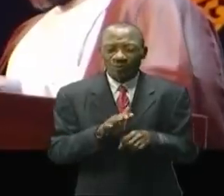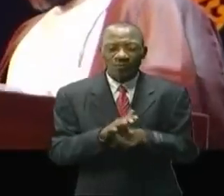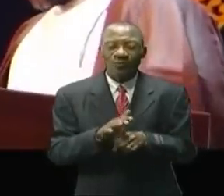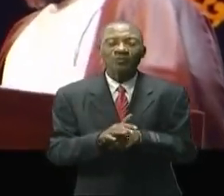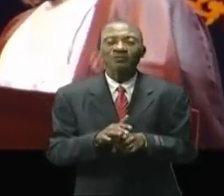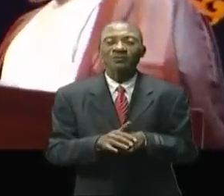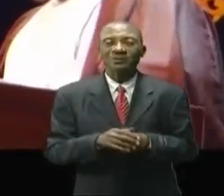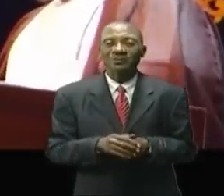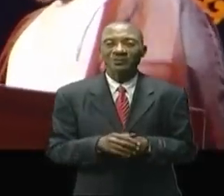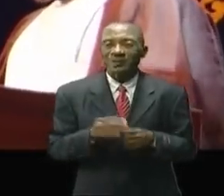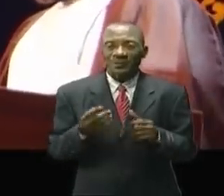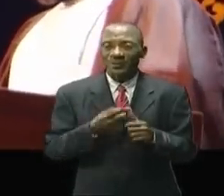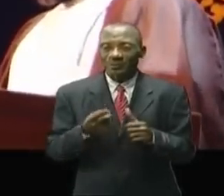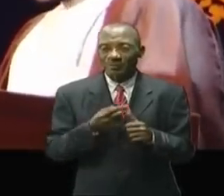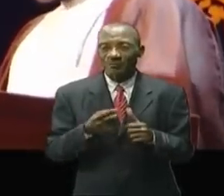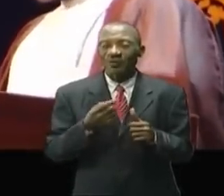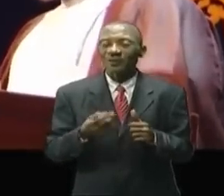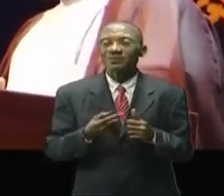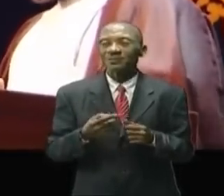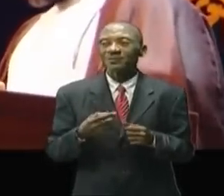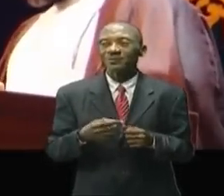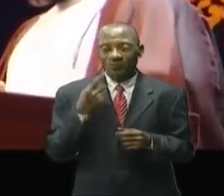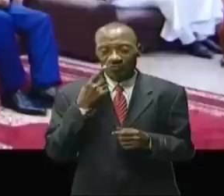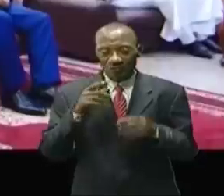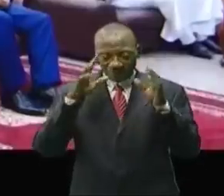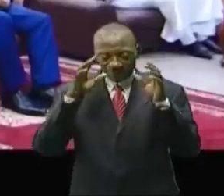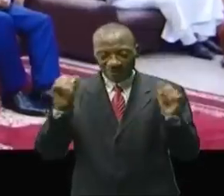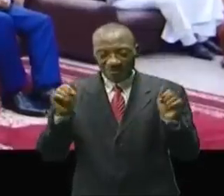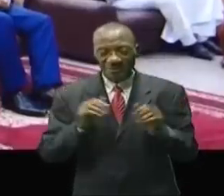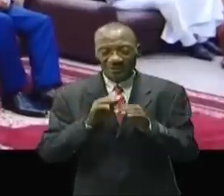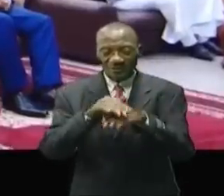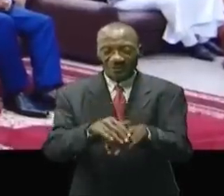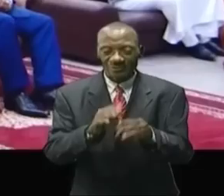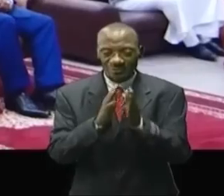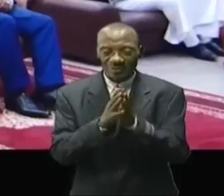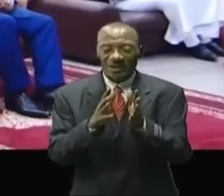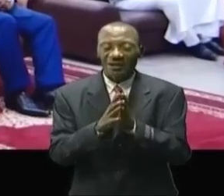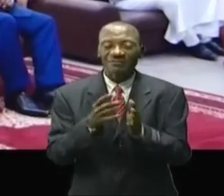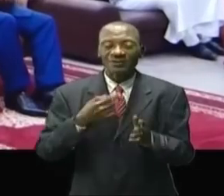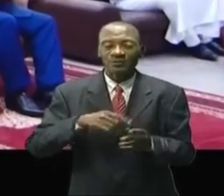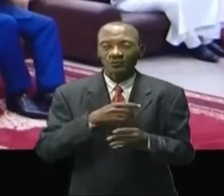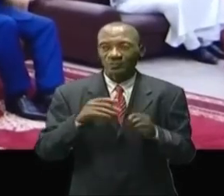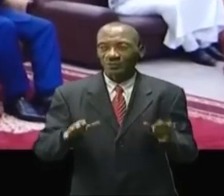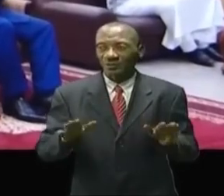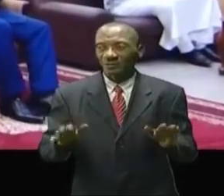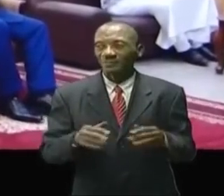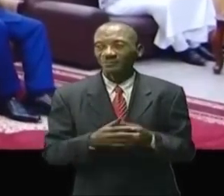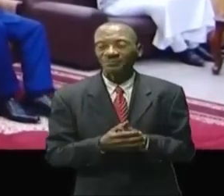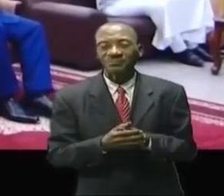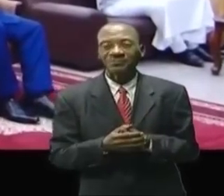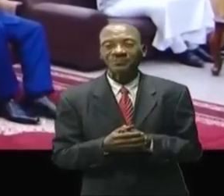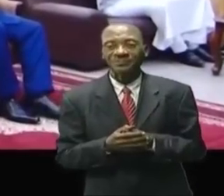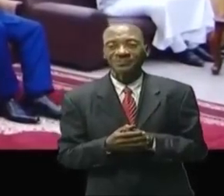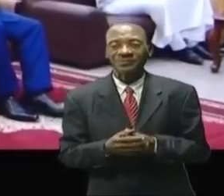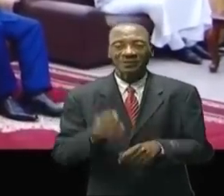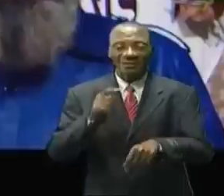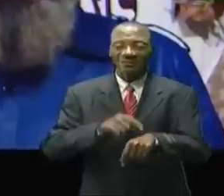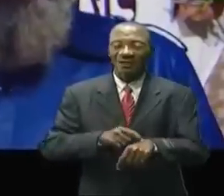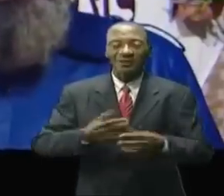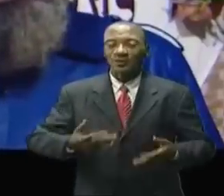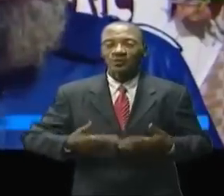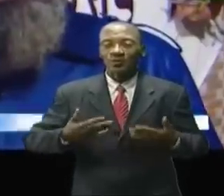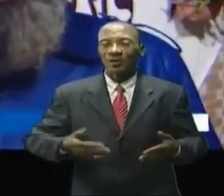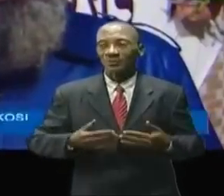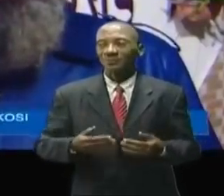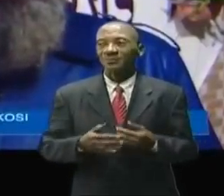exprimer et c'était vraiment un moment agréable. Pour